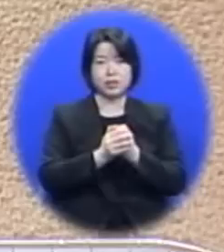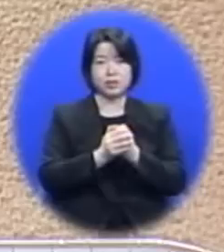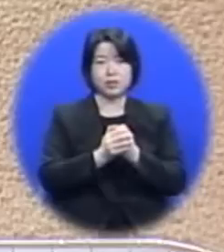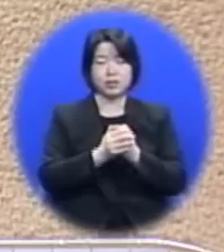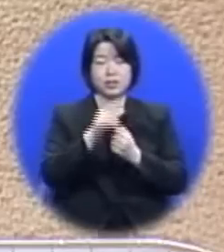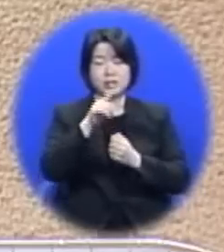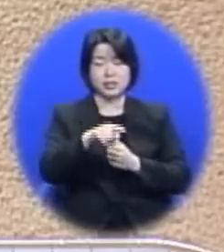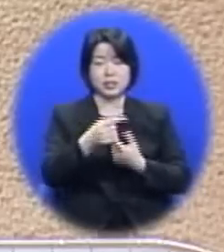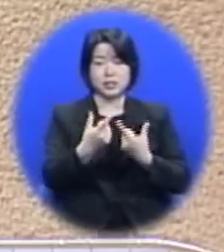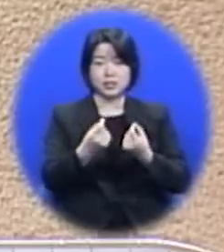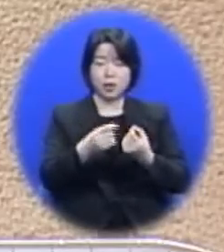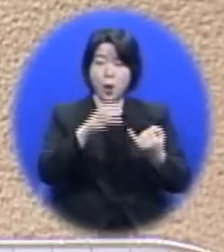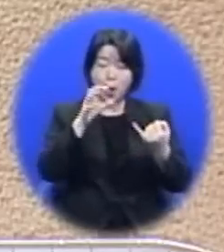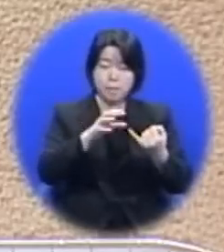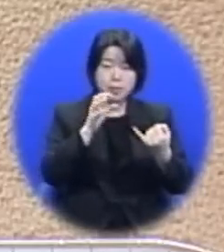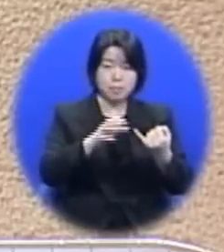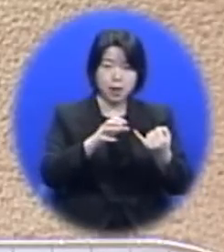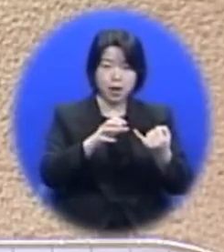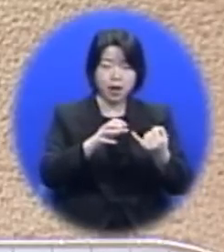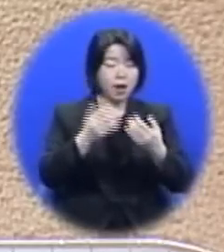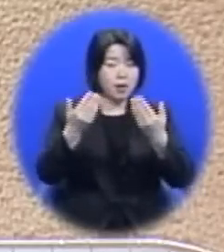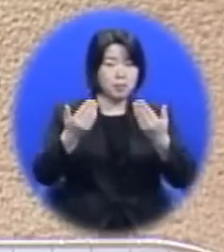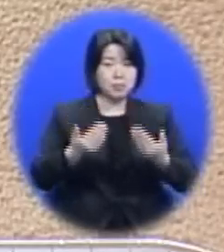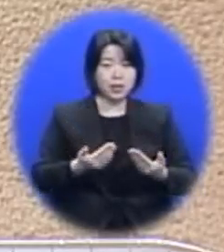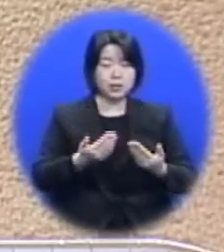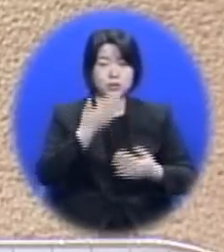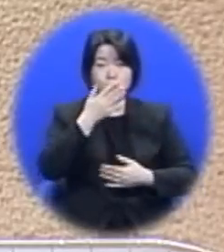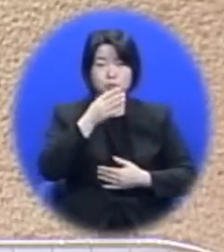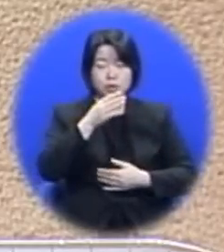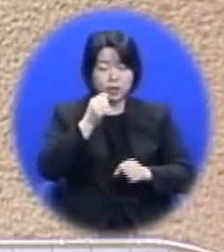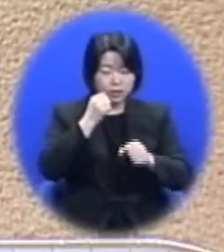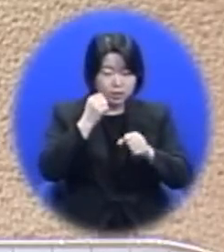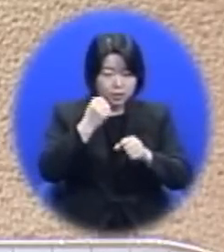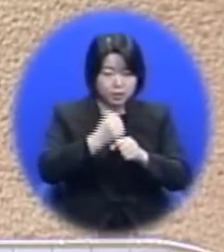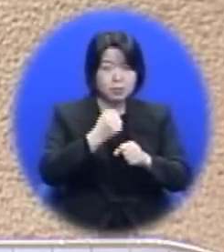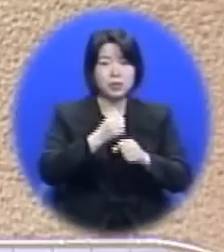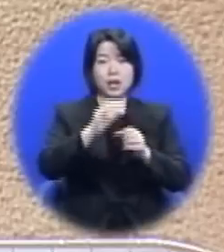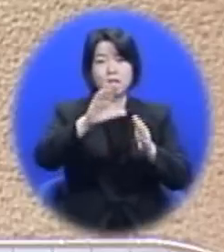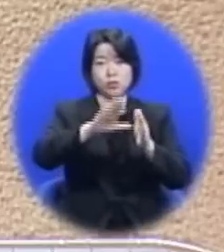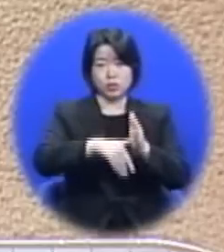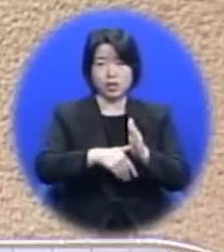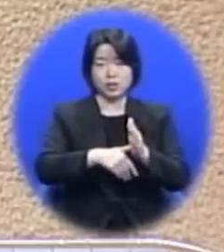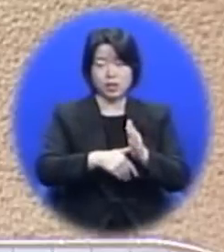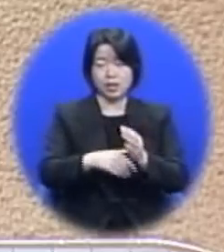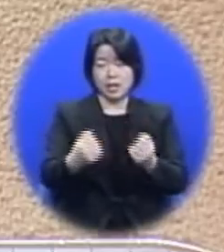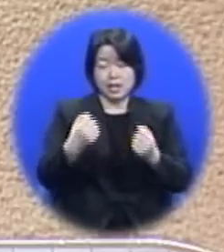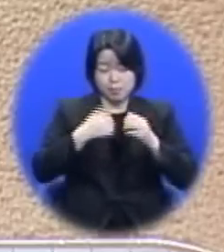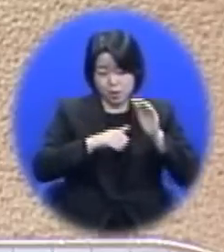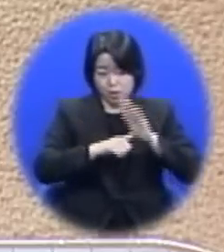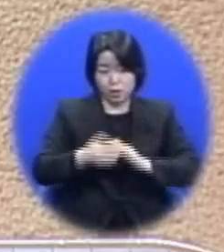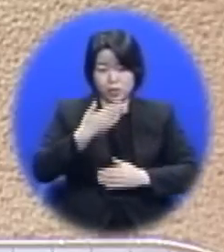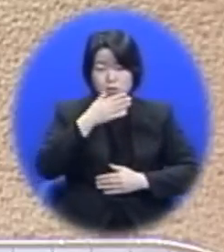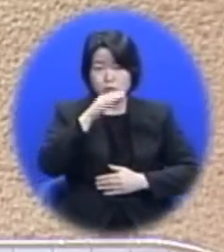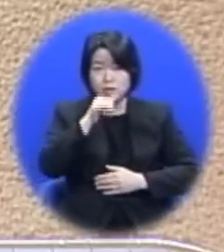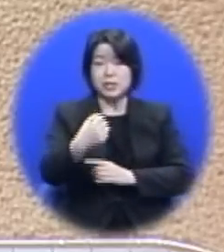그런 핍박을 당하는 가운데도 견딜 수 있는 힘을 주는 것이 내가 너와 함께 함이야.